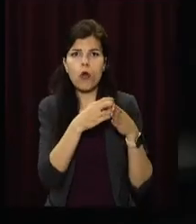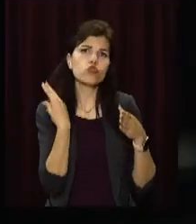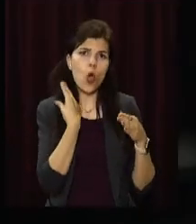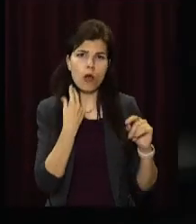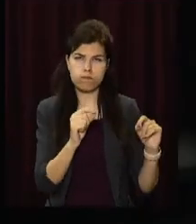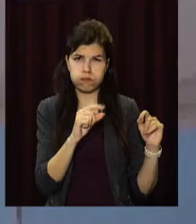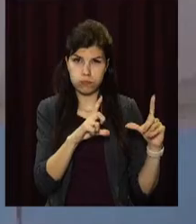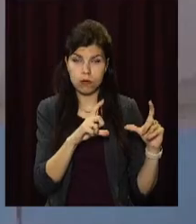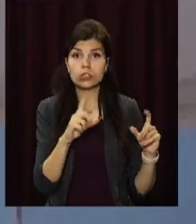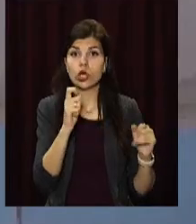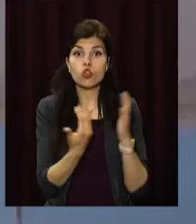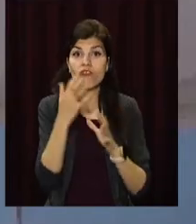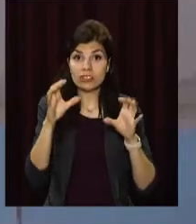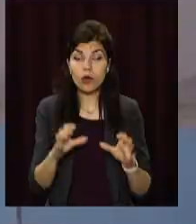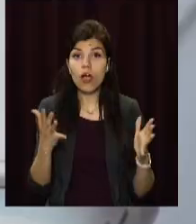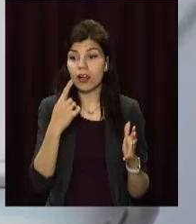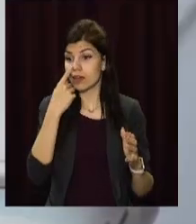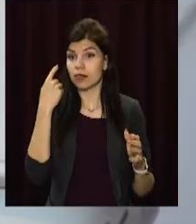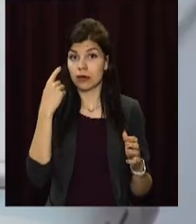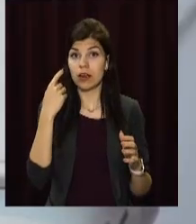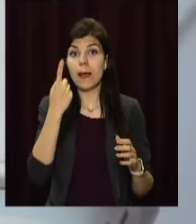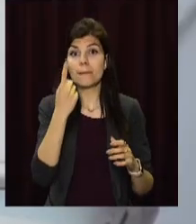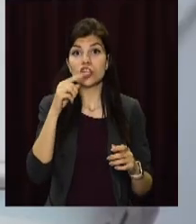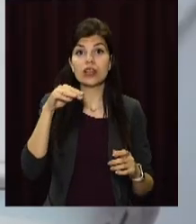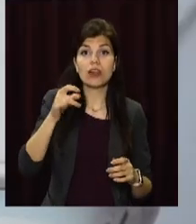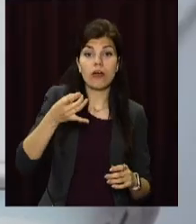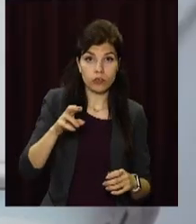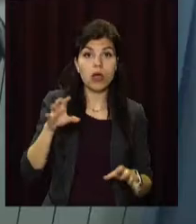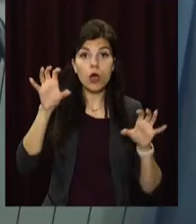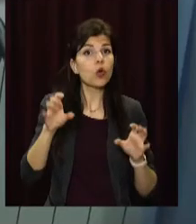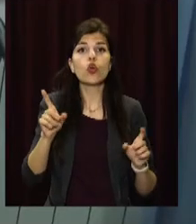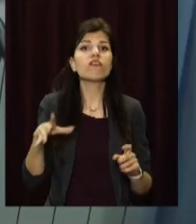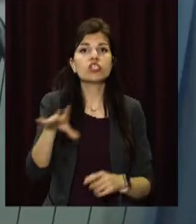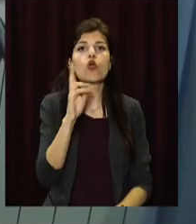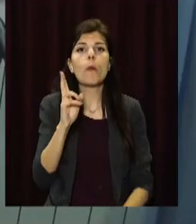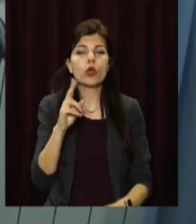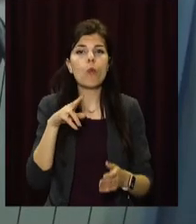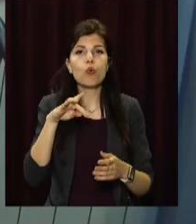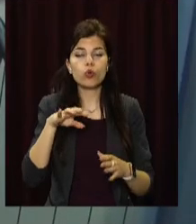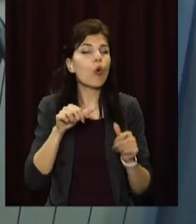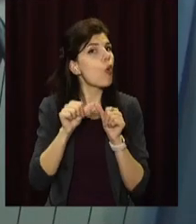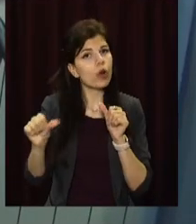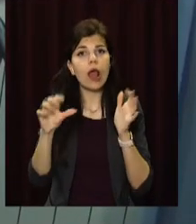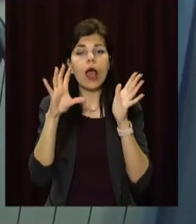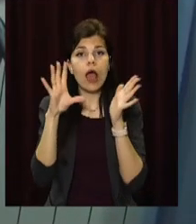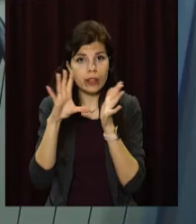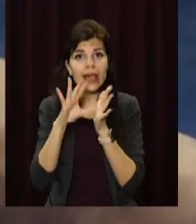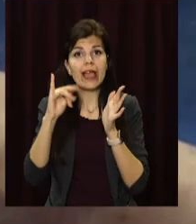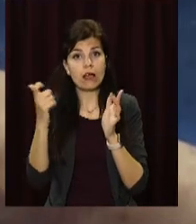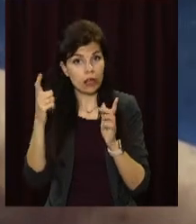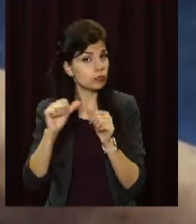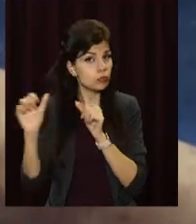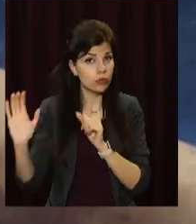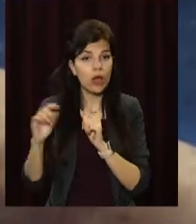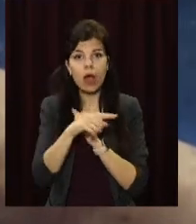борги. За новим законом, який набув чинності 1 травня, усі комунальні послуги, крім електропостачання і газу,